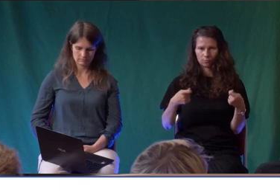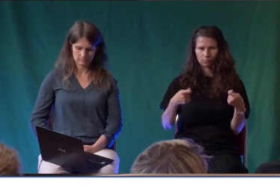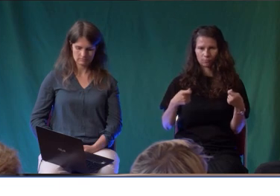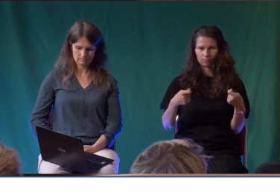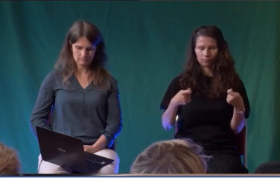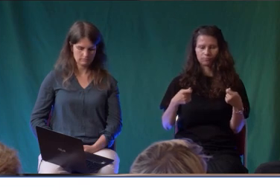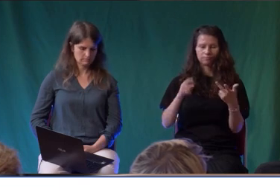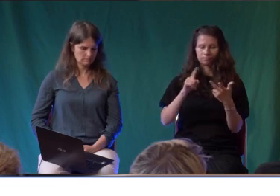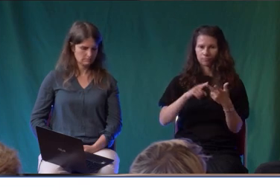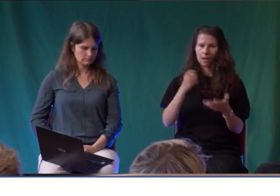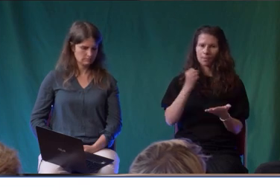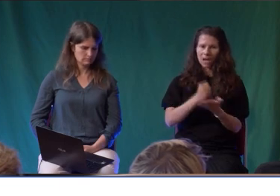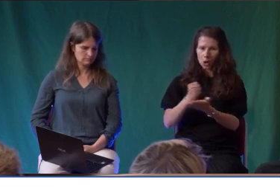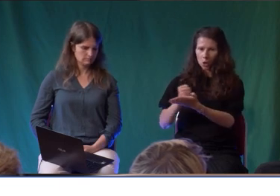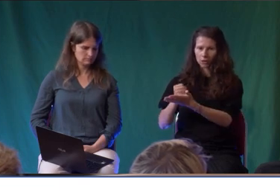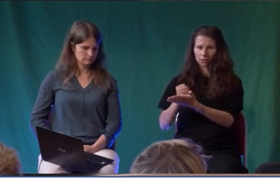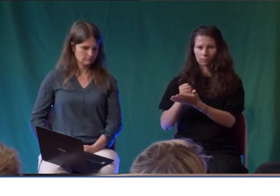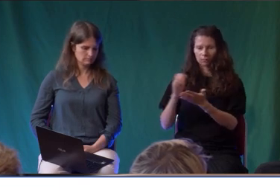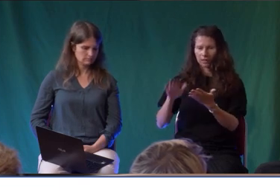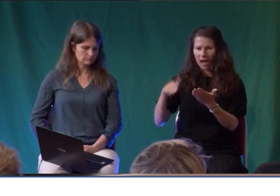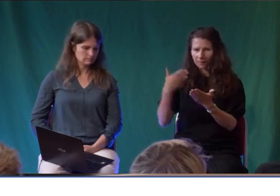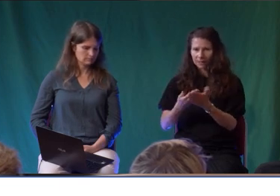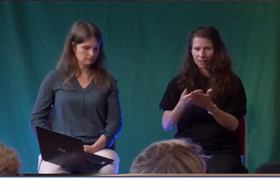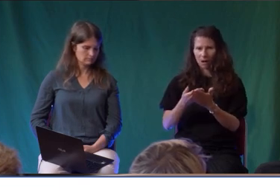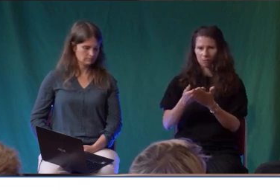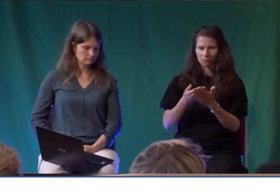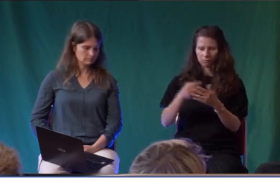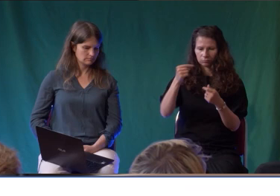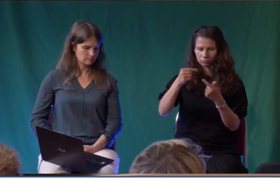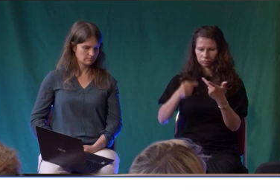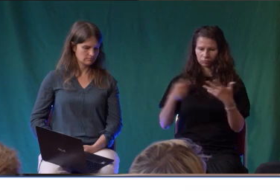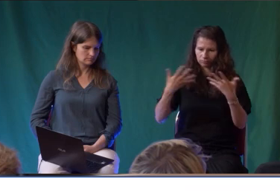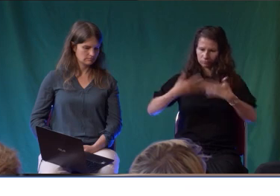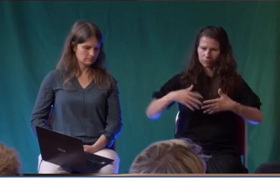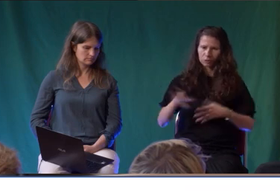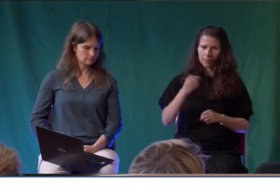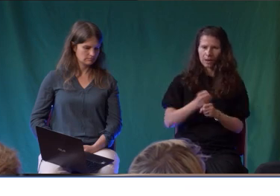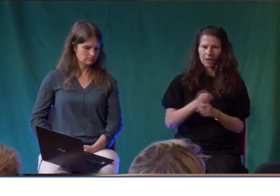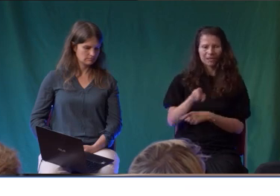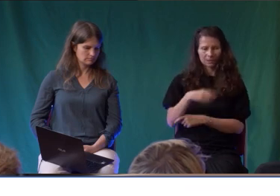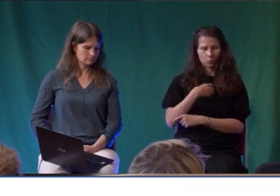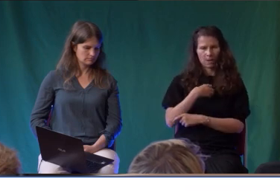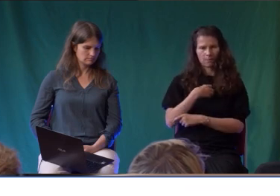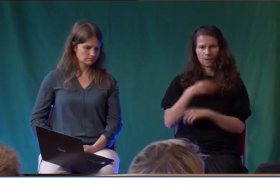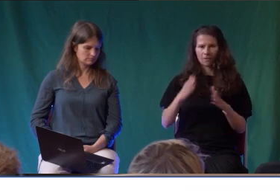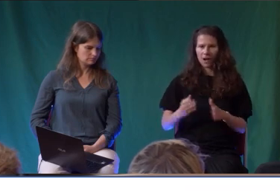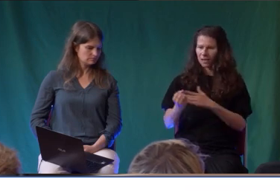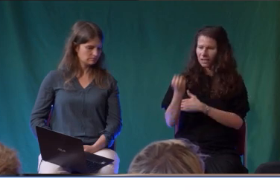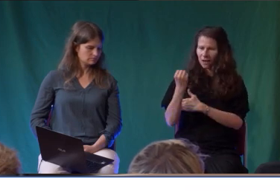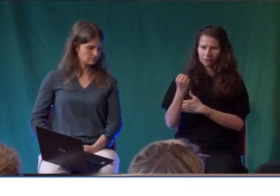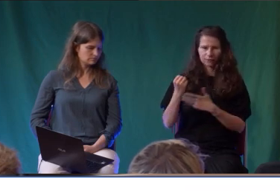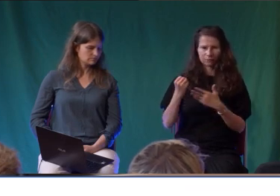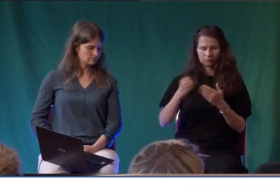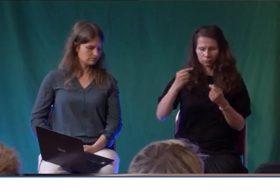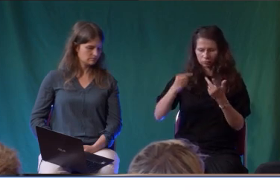von Behörden und Anbietern oder die Zusammenarbeit von unterschiedlichen Fachkräften also da geht es